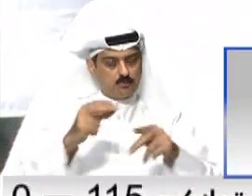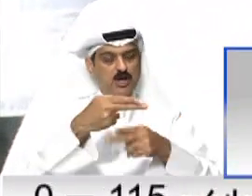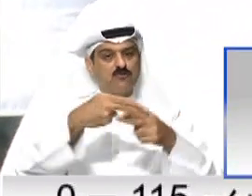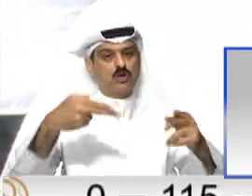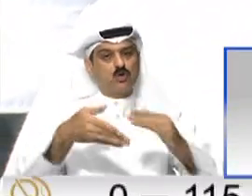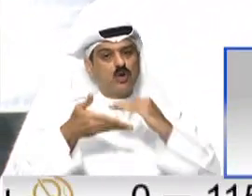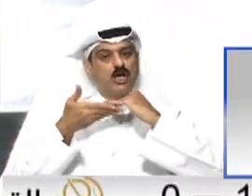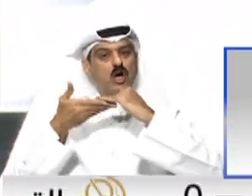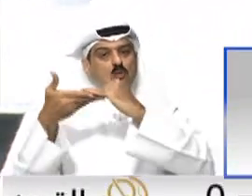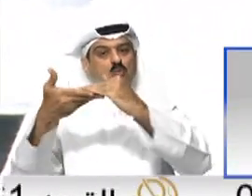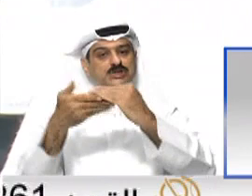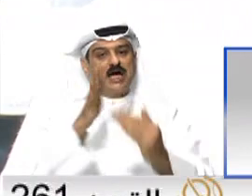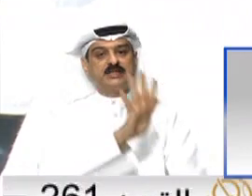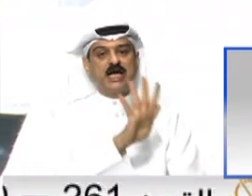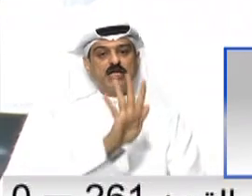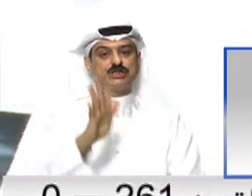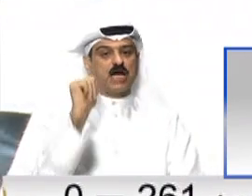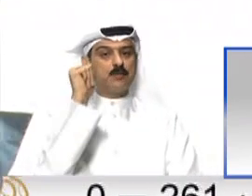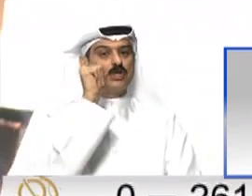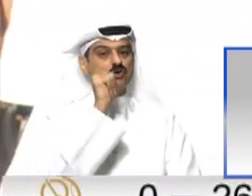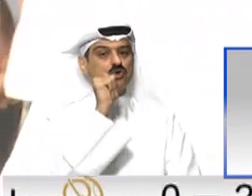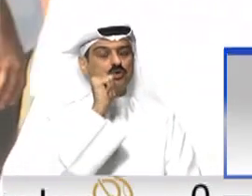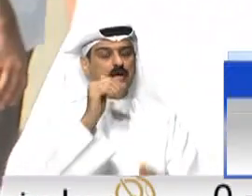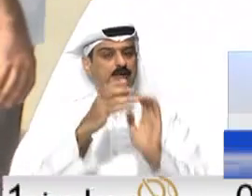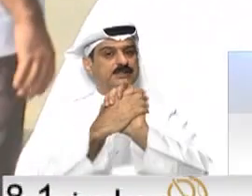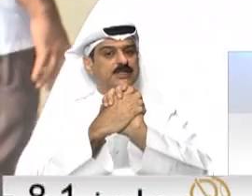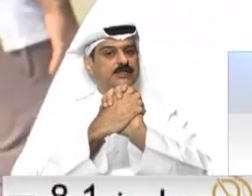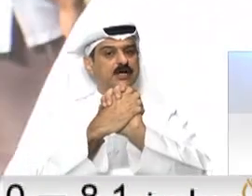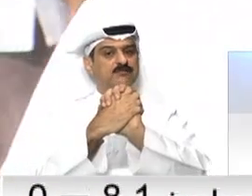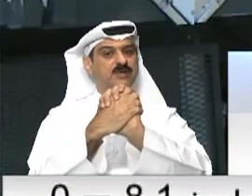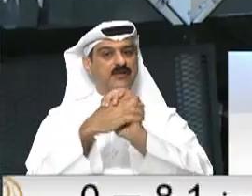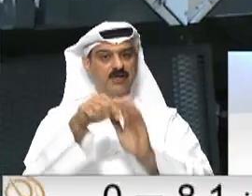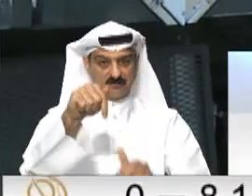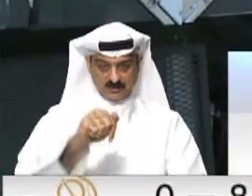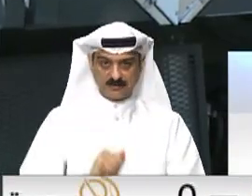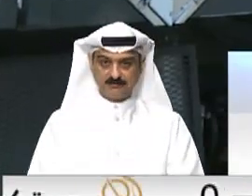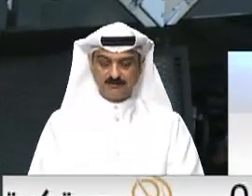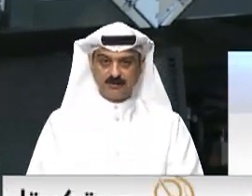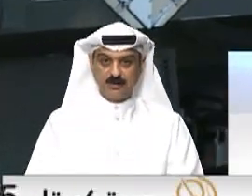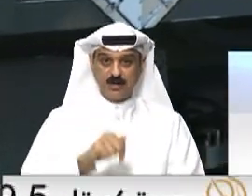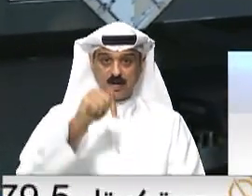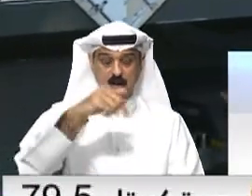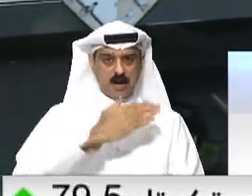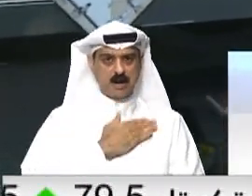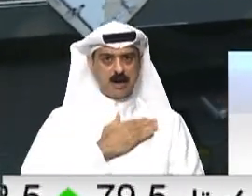بإغاثة الشعب السوداني الصديق والشقيق، حيث قمنا في